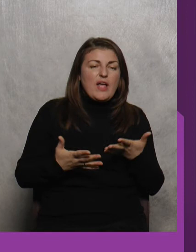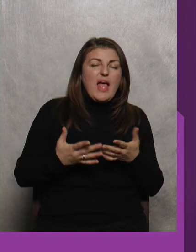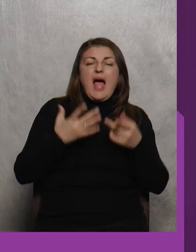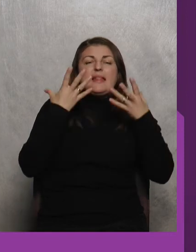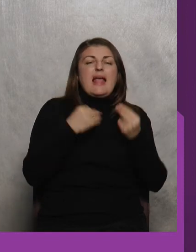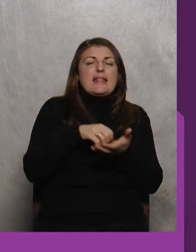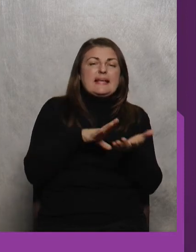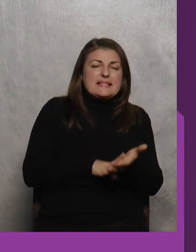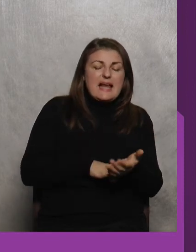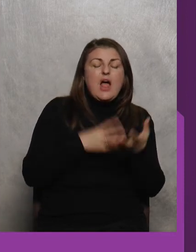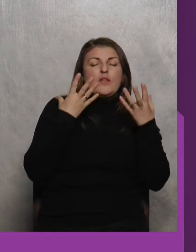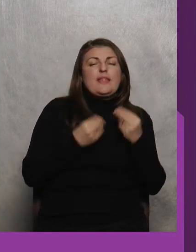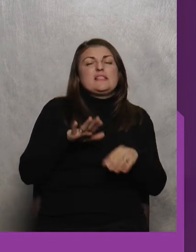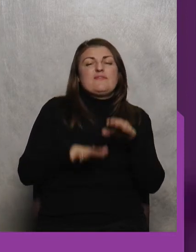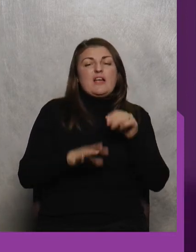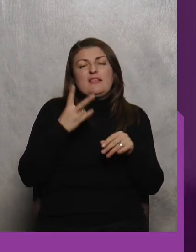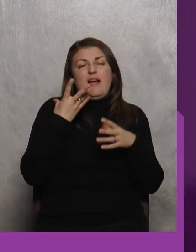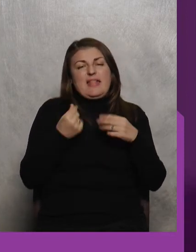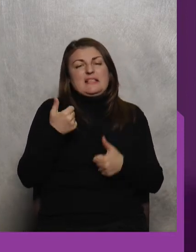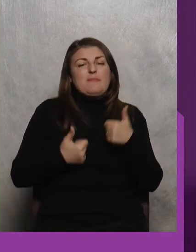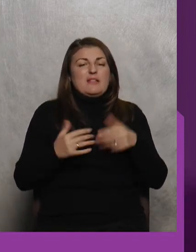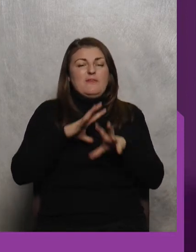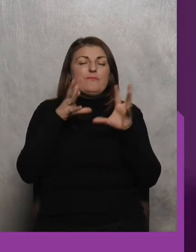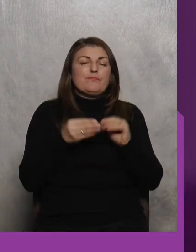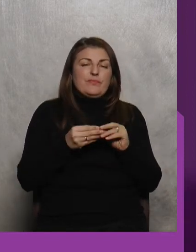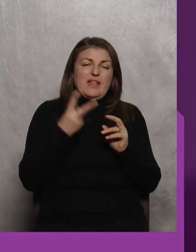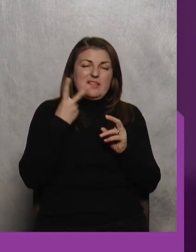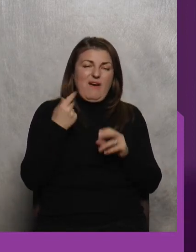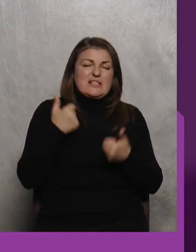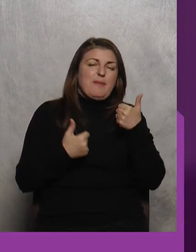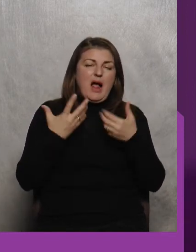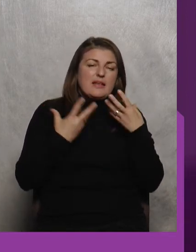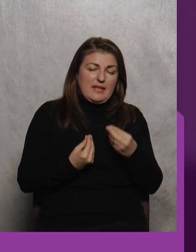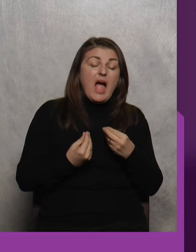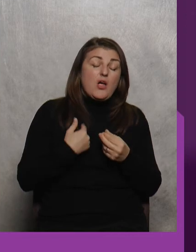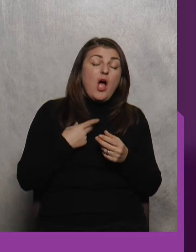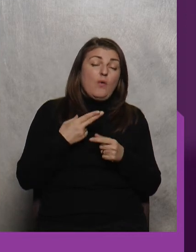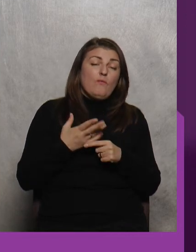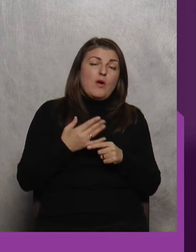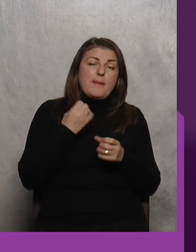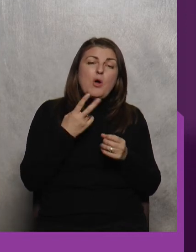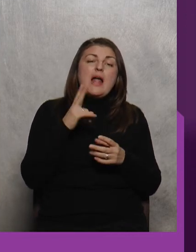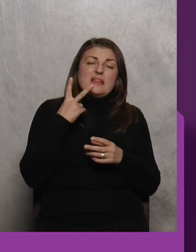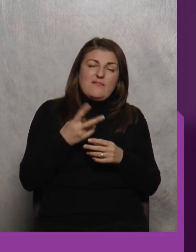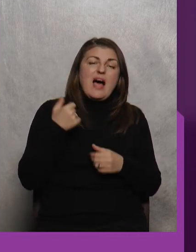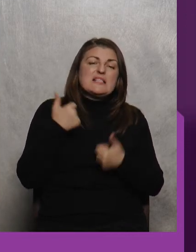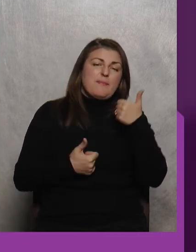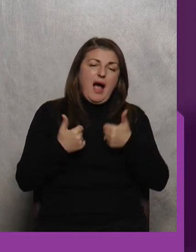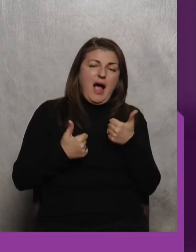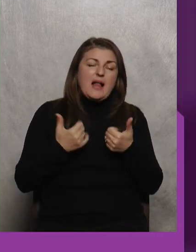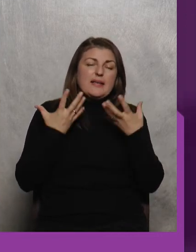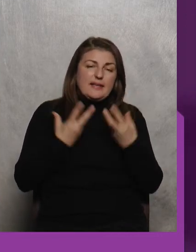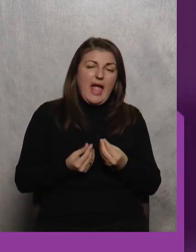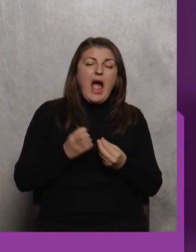день реєстрації, день зважування і два дні змагань. Це два змагальні дні. Да, ну, я про змагальні дні просто питаю. Два змагальні дні,